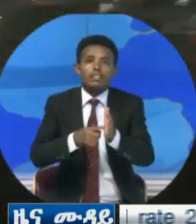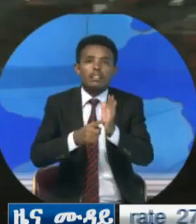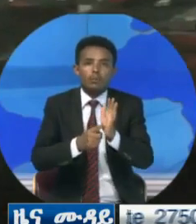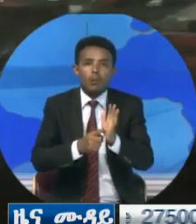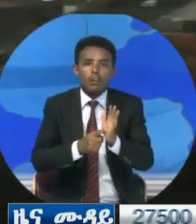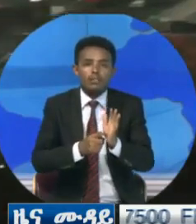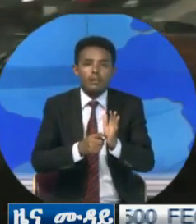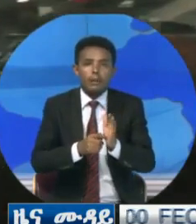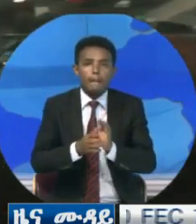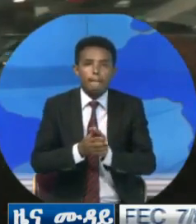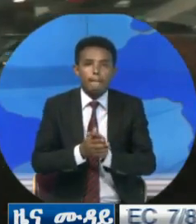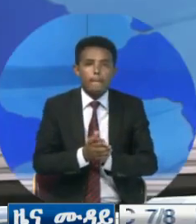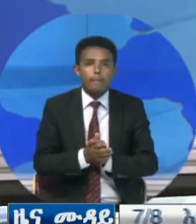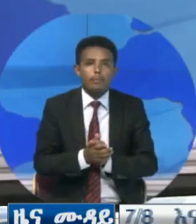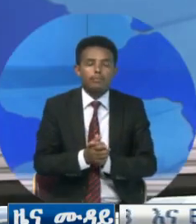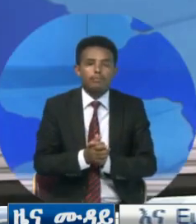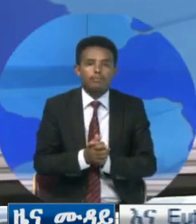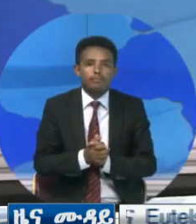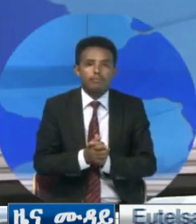ተጠይቋል።